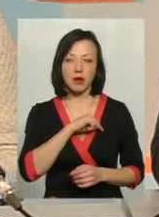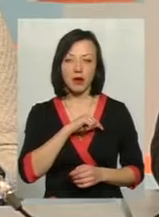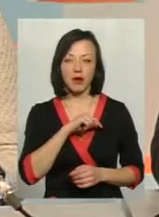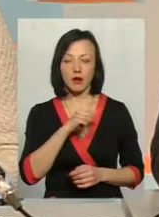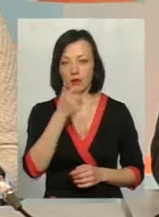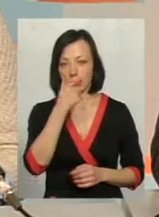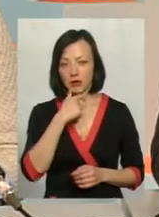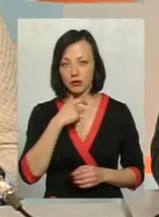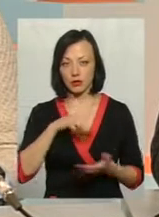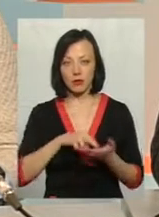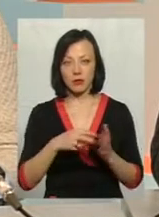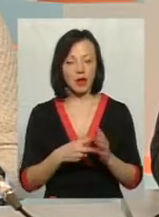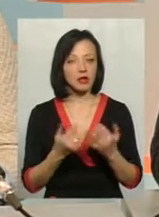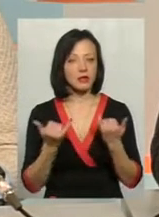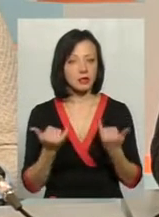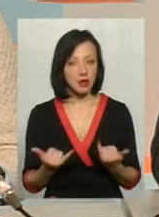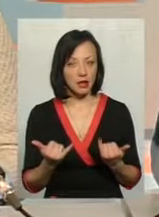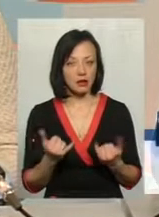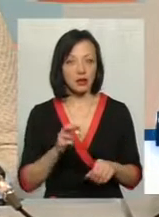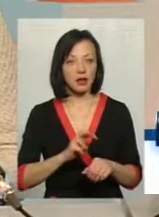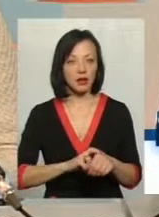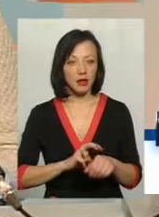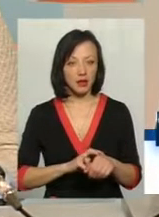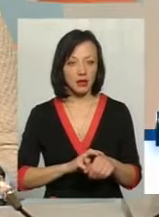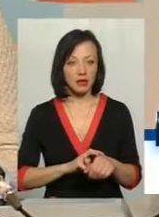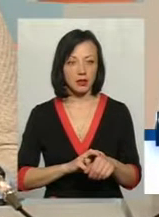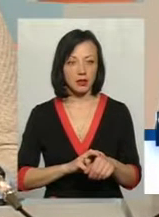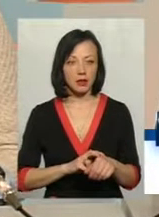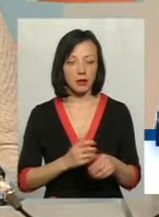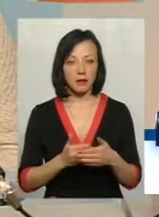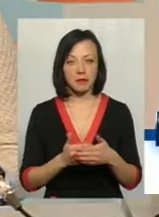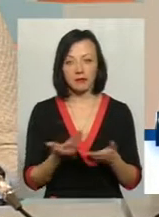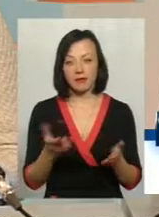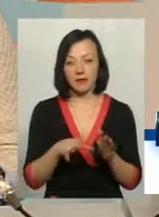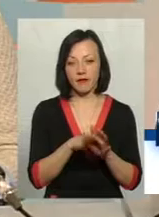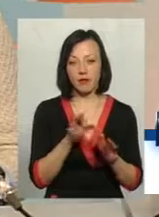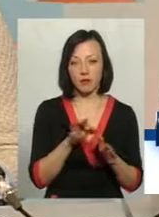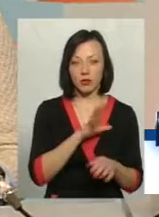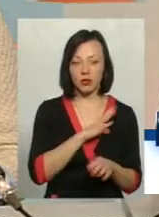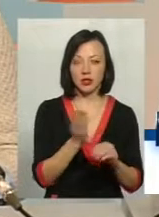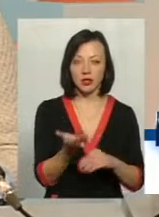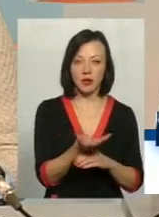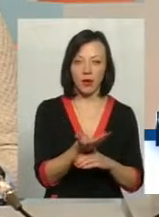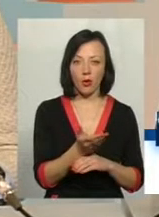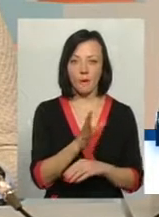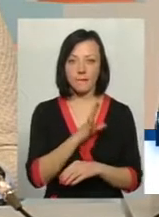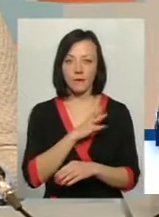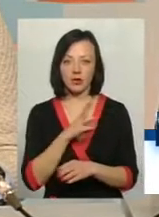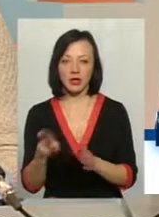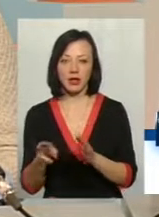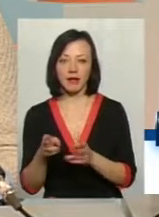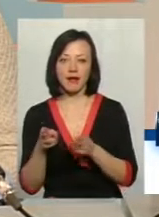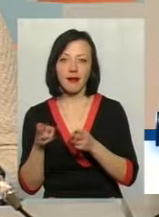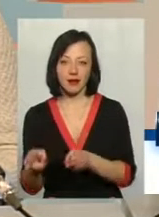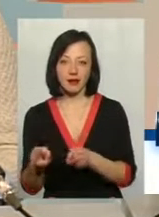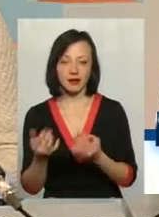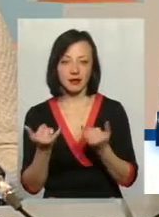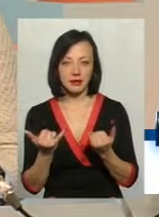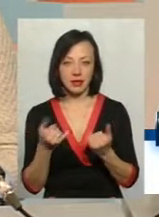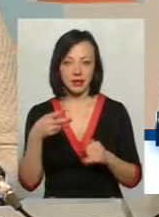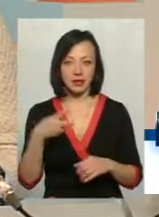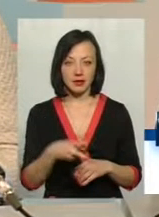етичному плані. Бо зараз лікар є перед вибором, чи бути йому жебраком, чи бути йому рекетиром. Тобто лікар зараз за